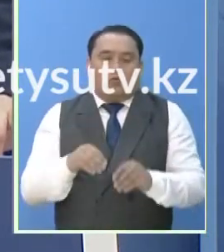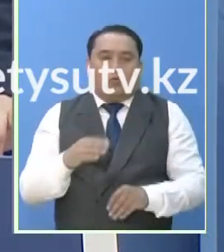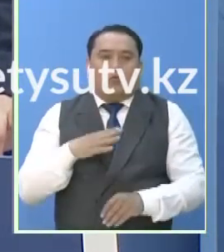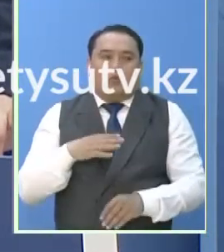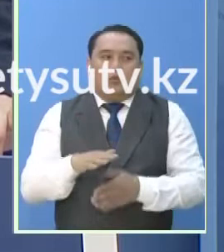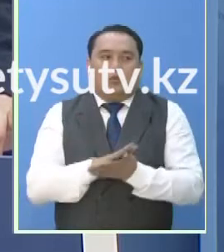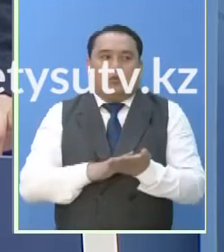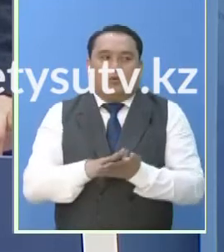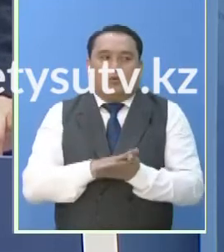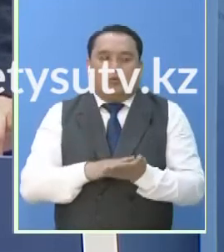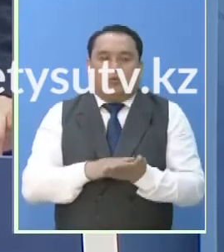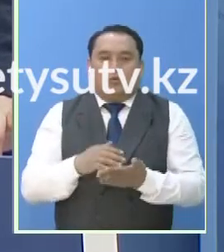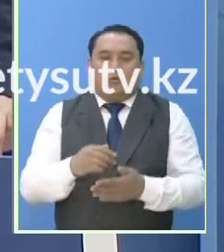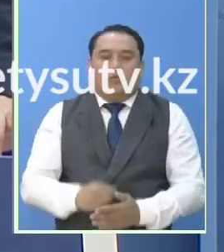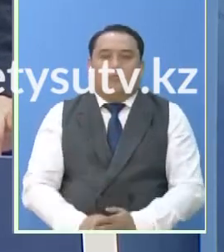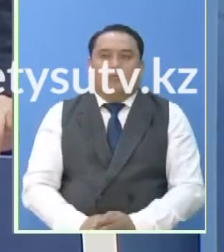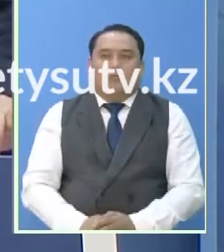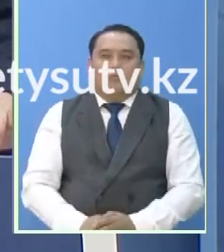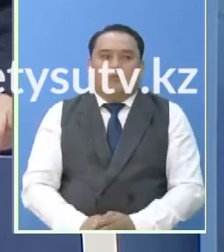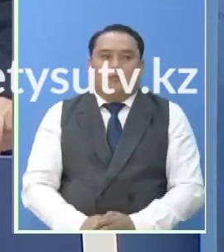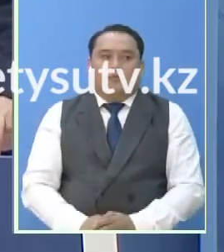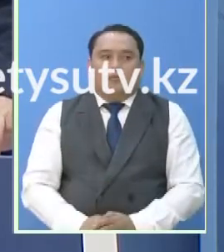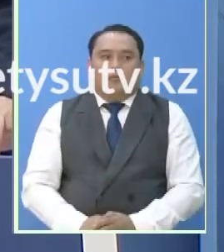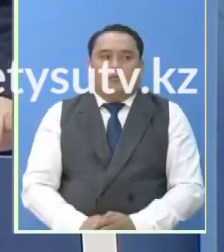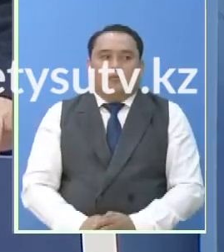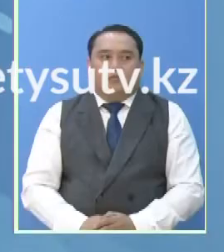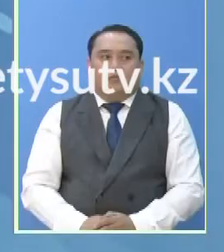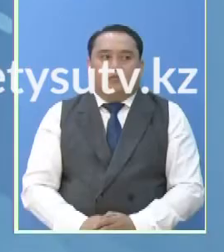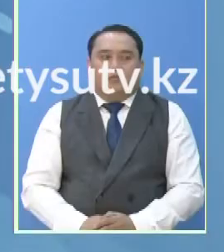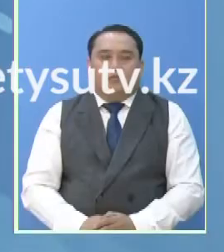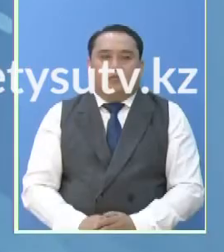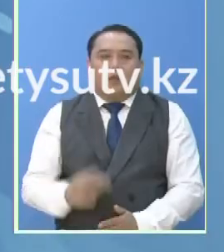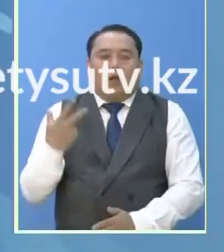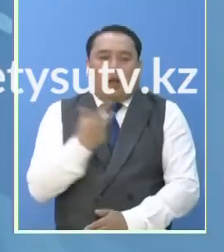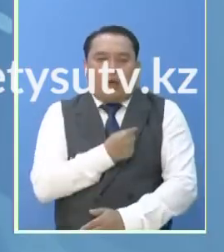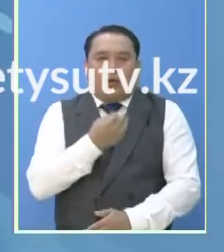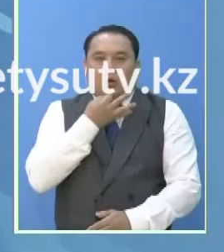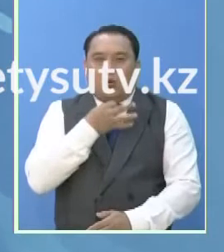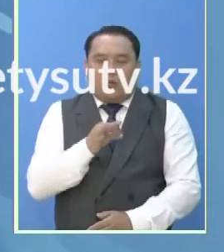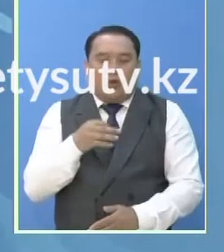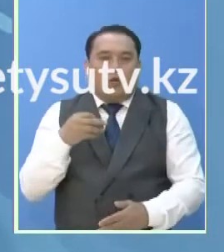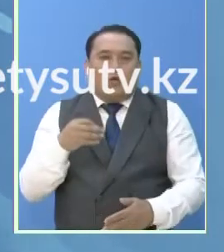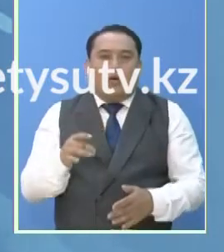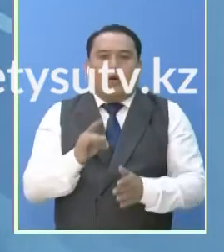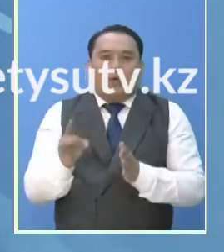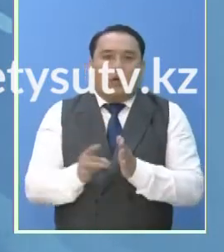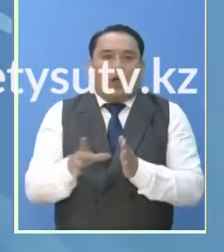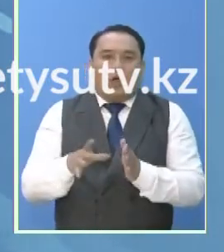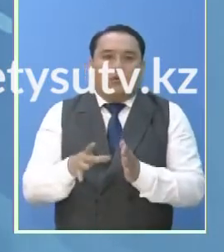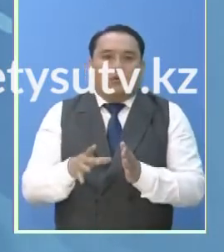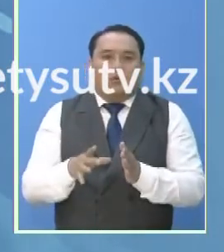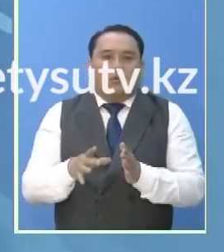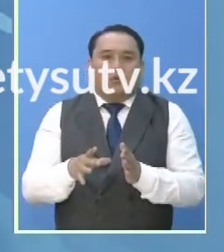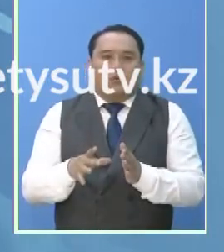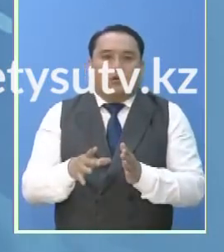жаңағы кері әсер болған жоқ. Арман мырза, қандай екпені алсақ та бұл адамға кері я болмаса